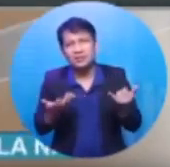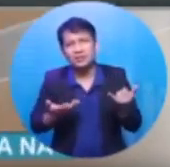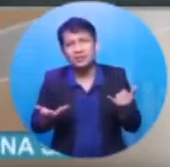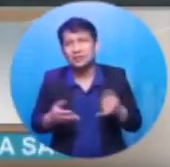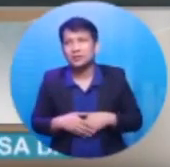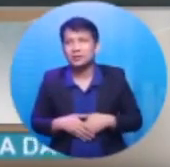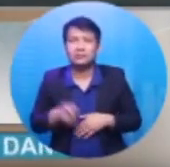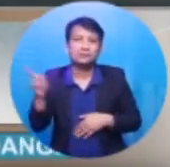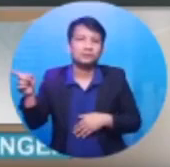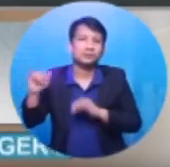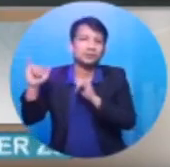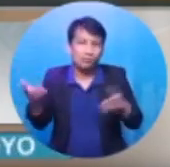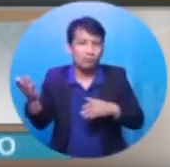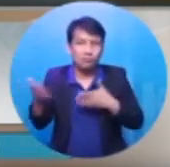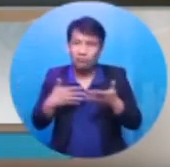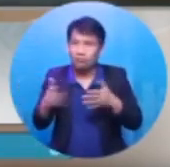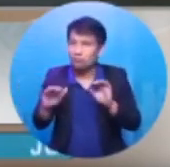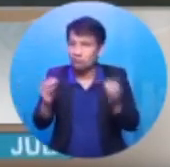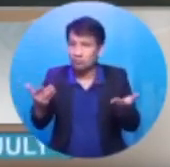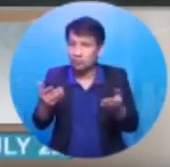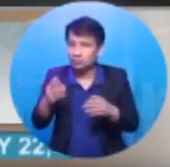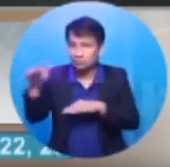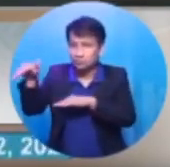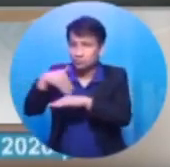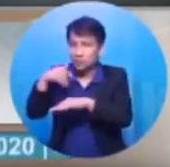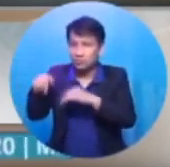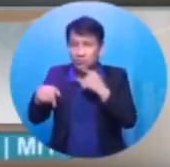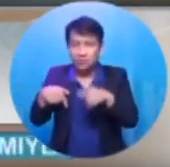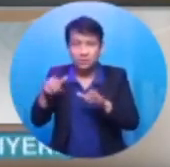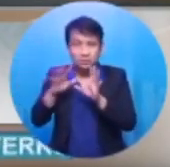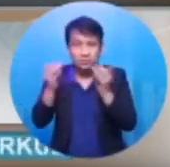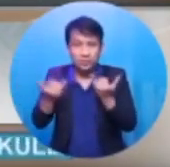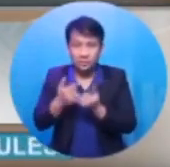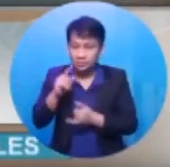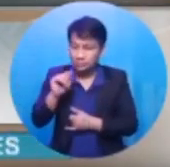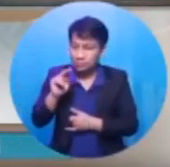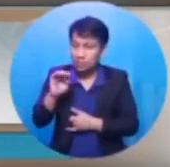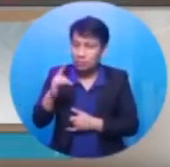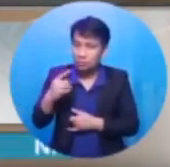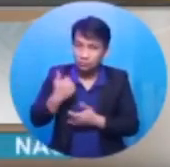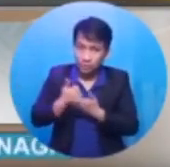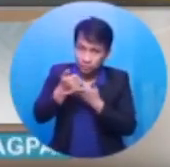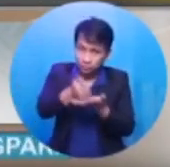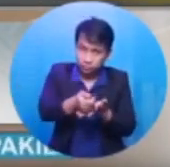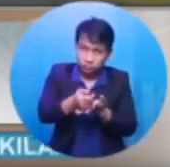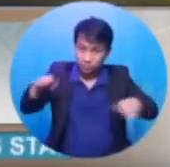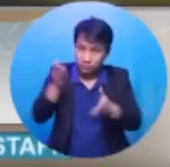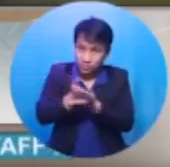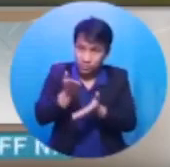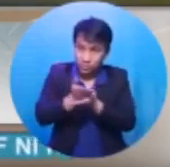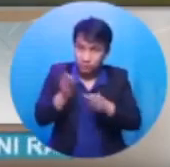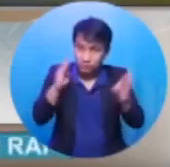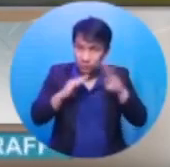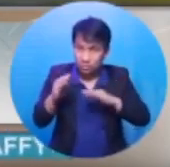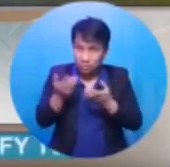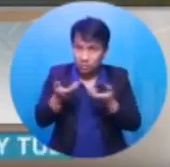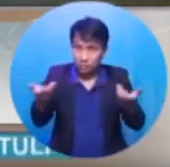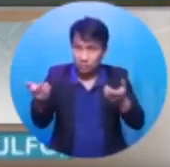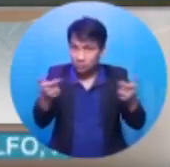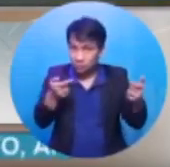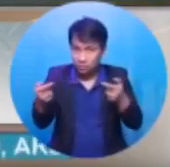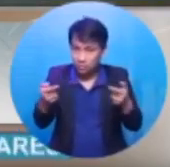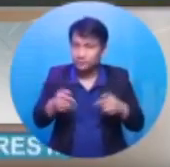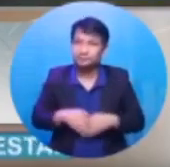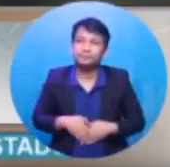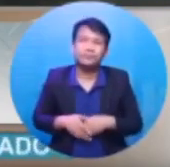yon? Nasa barangay pa po, sir. Wala akong tumawag na mga tanod para awatin yung gulo? Meron po, sir.